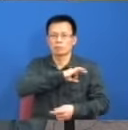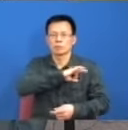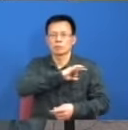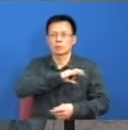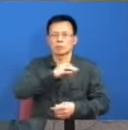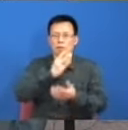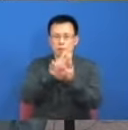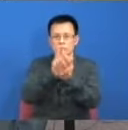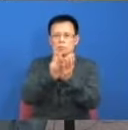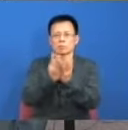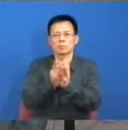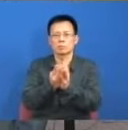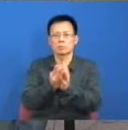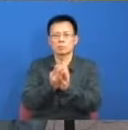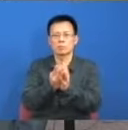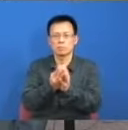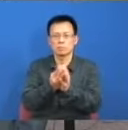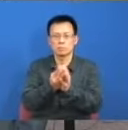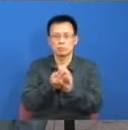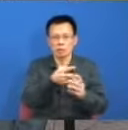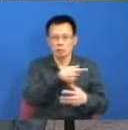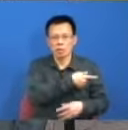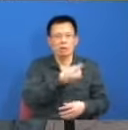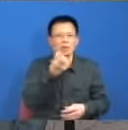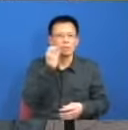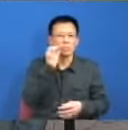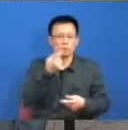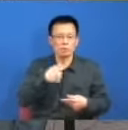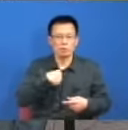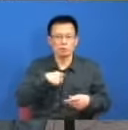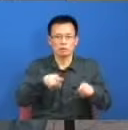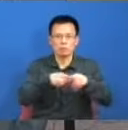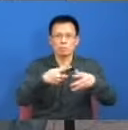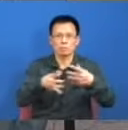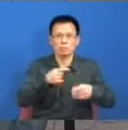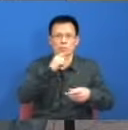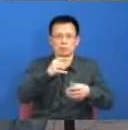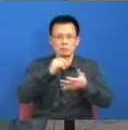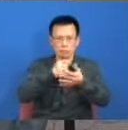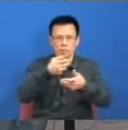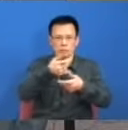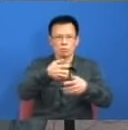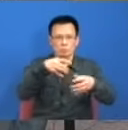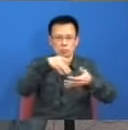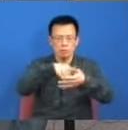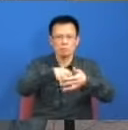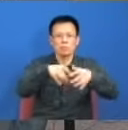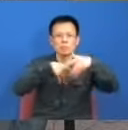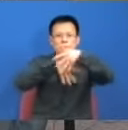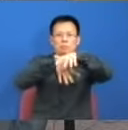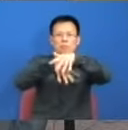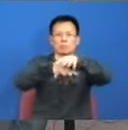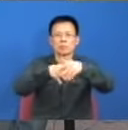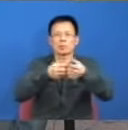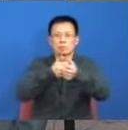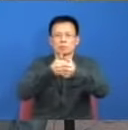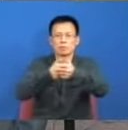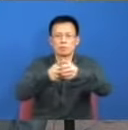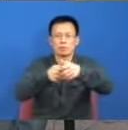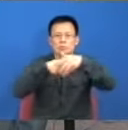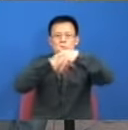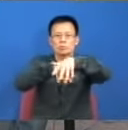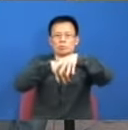東西。 Michael 就係我哋嘅係同事咧，咁佢亦都有尋日有份去到中環度示威，咁佢亦都有跟隨大隊咧，就